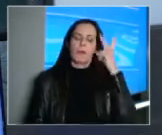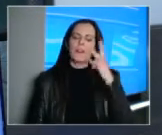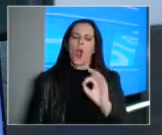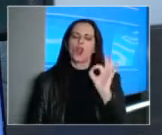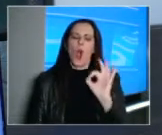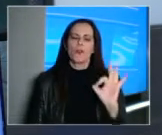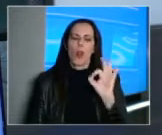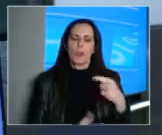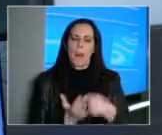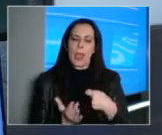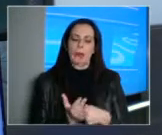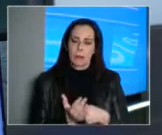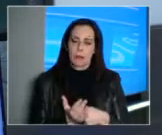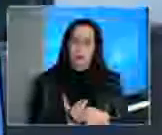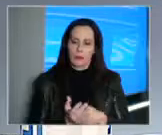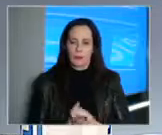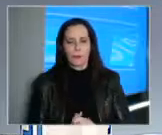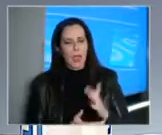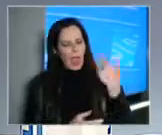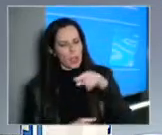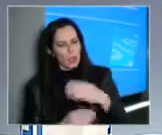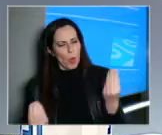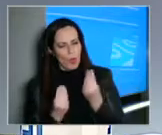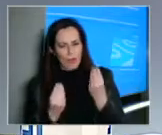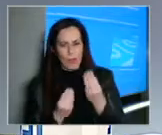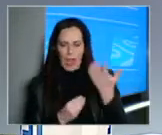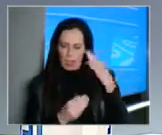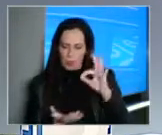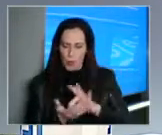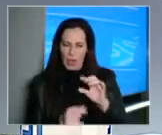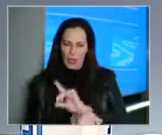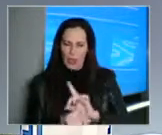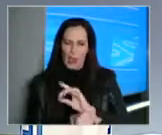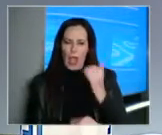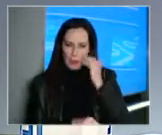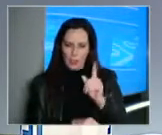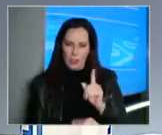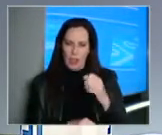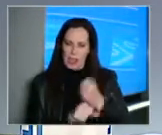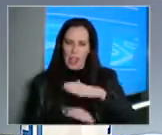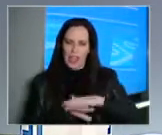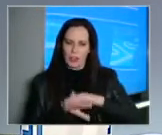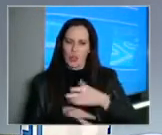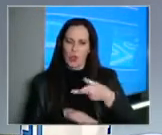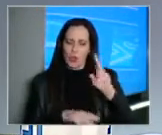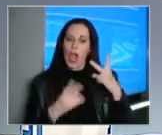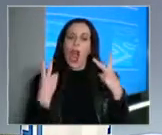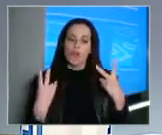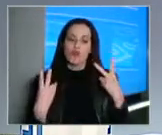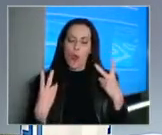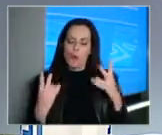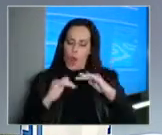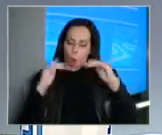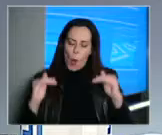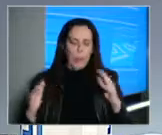את המחיר של גלישת יתר. היה שם עוד אלמנט, אז באותה תקופה, ארצות הברית מילאה תפקיד יותר מרכזי בהורדת